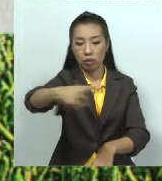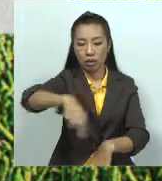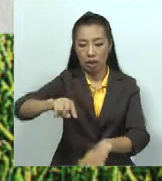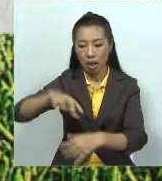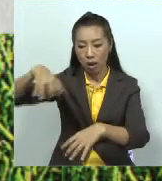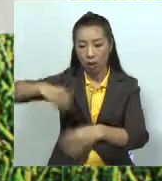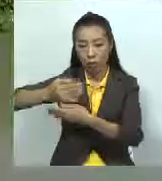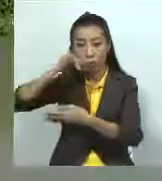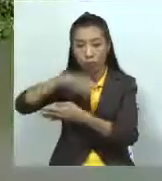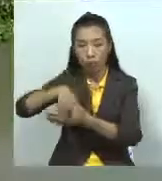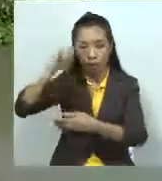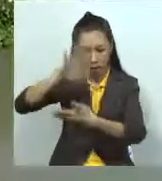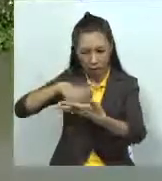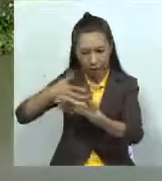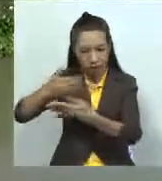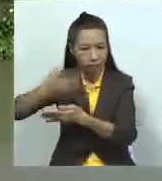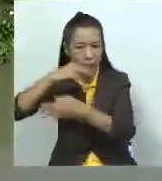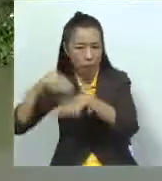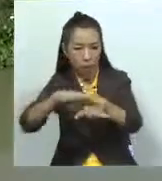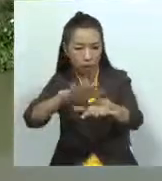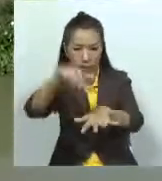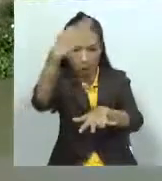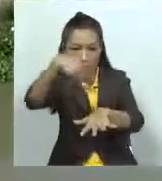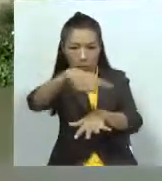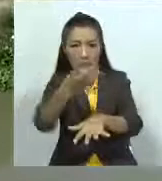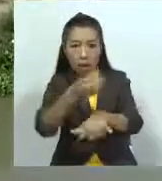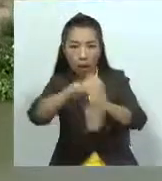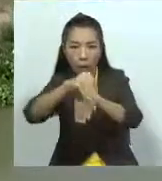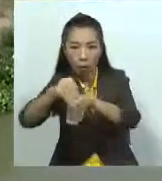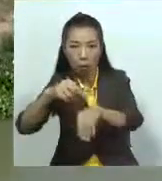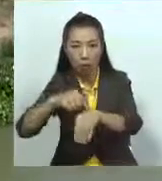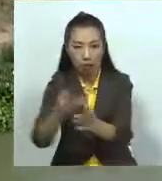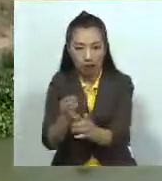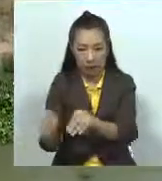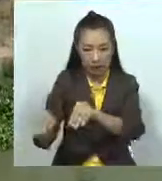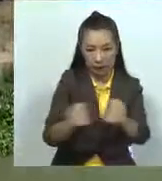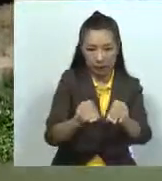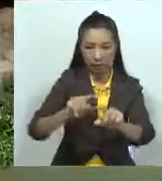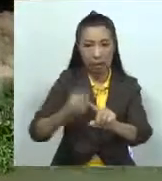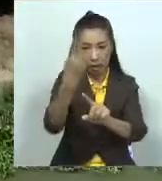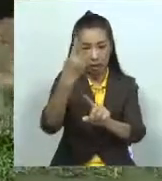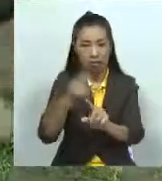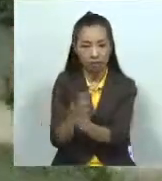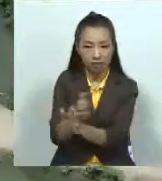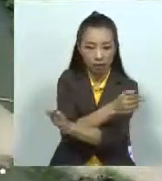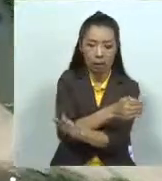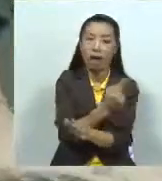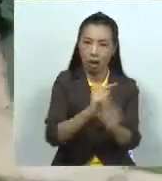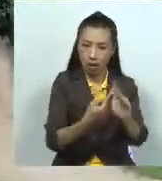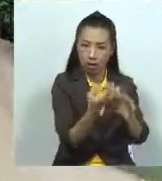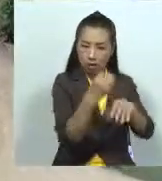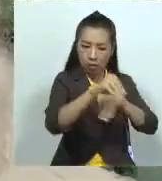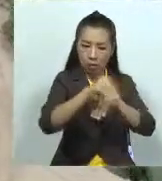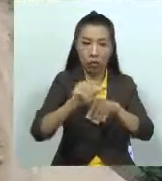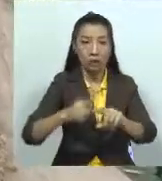ให้ได้ใช้ก่อนเพื่อให้เกษตรกรได้เตรียมการเพาะปลูกข้าวเร็วขึ้นกว่า1เดือน ตามแผนการปรับปฏิทินการเพาะปลูกจ